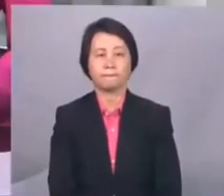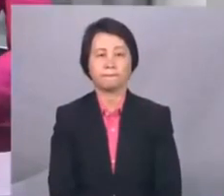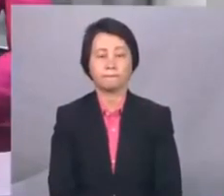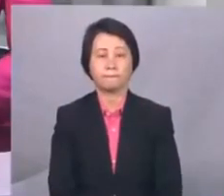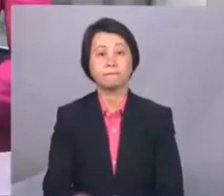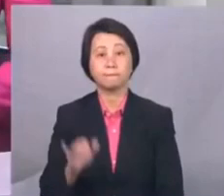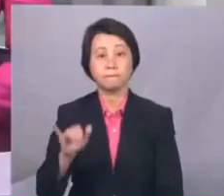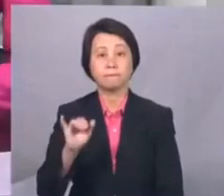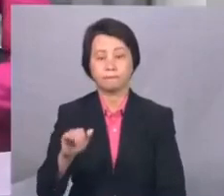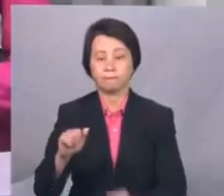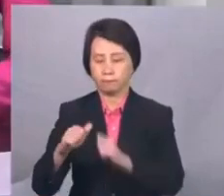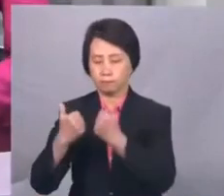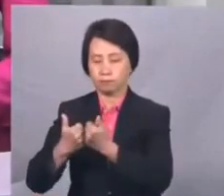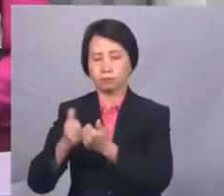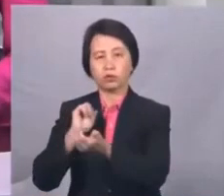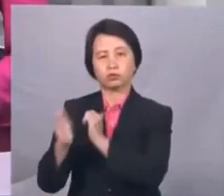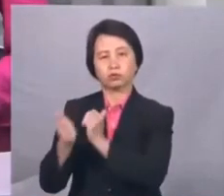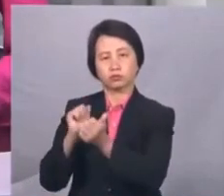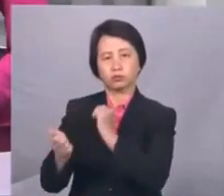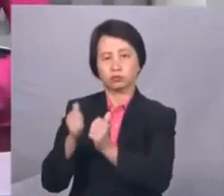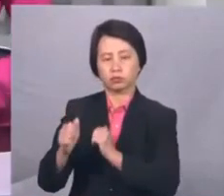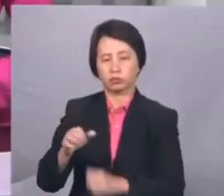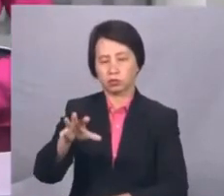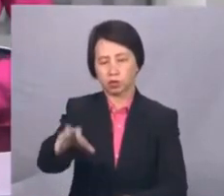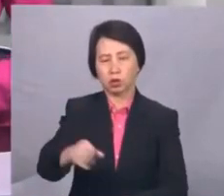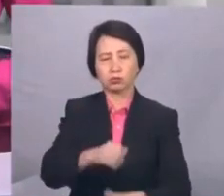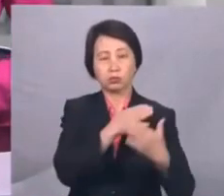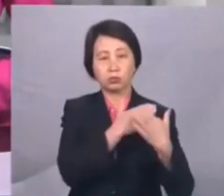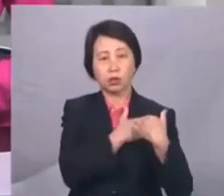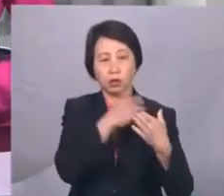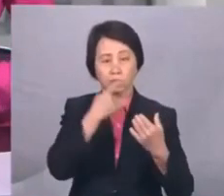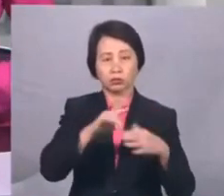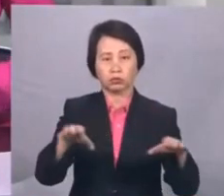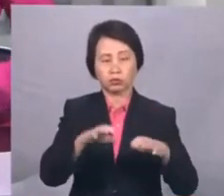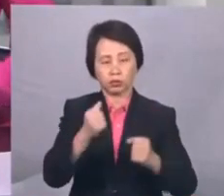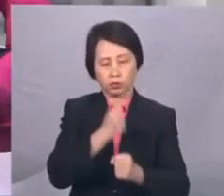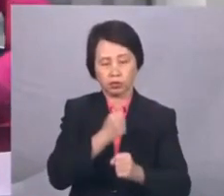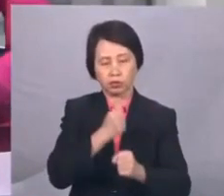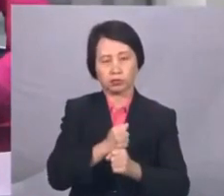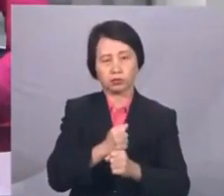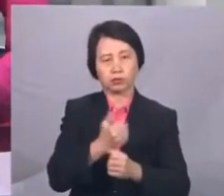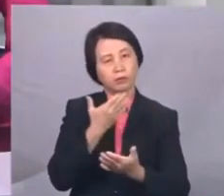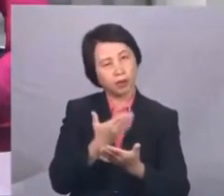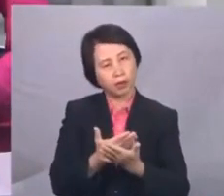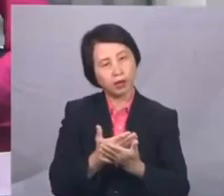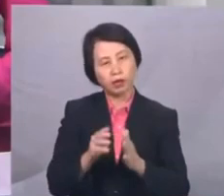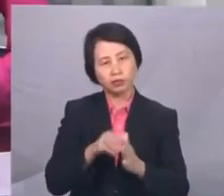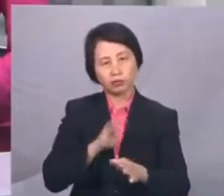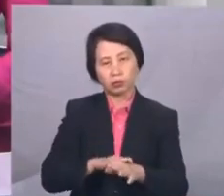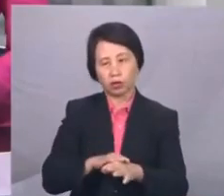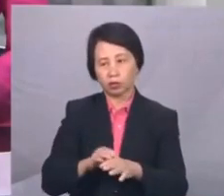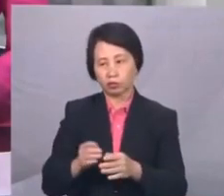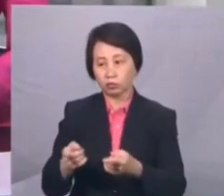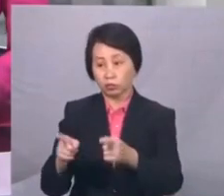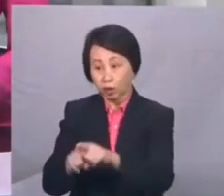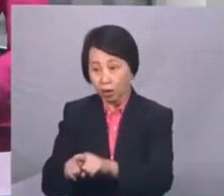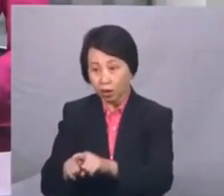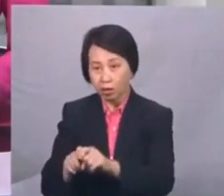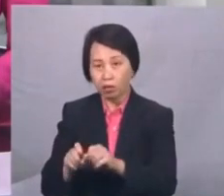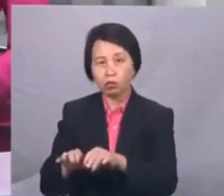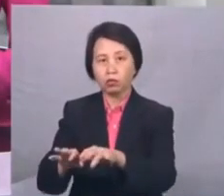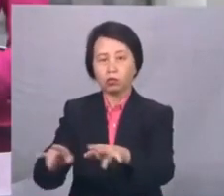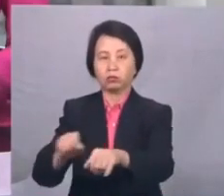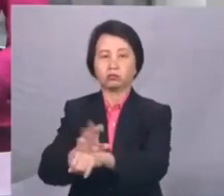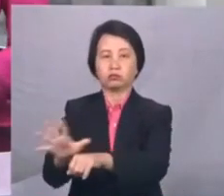ya Ada episode and Subhana Iya enggak mengambil peranan untuk melakukan kerja amal ketika penularan wabah comments 19